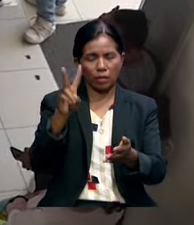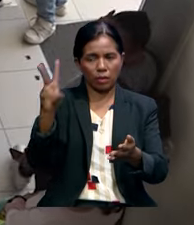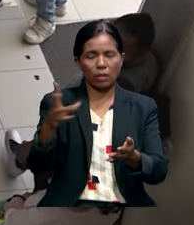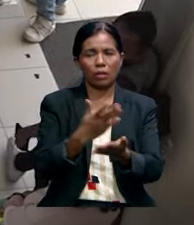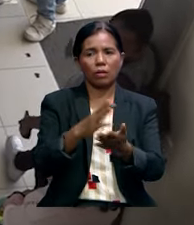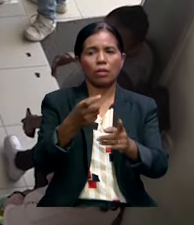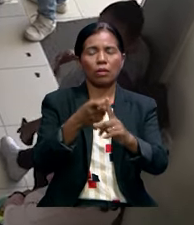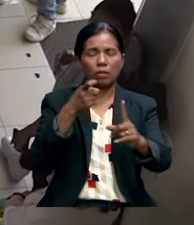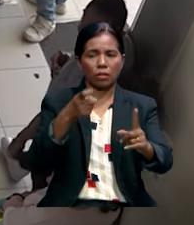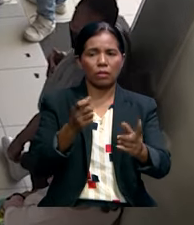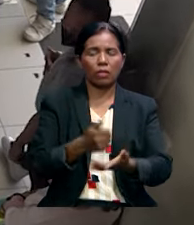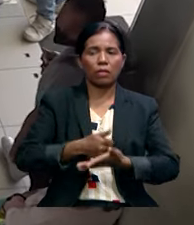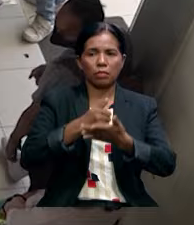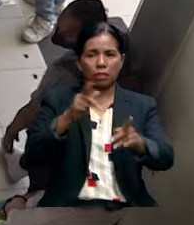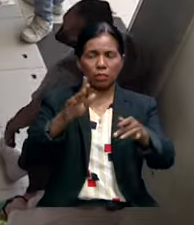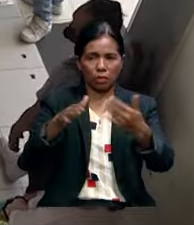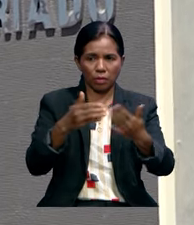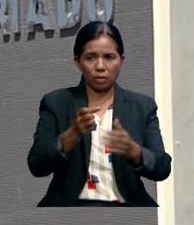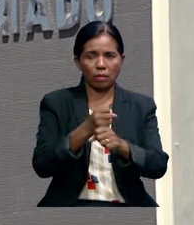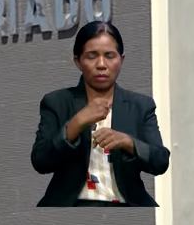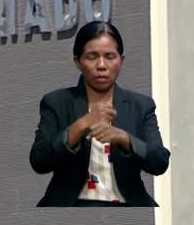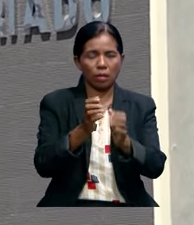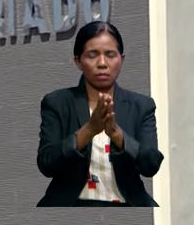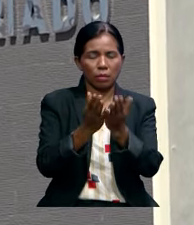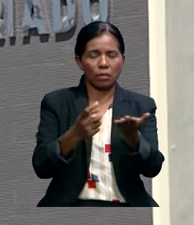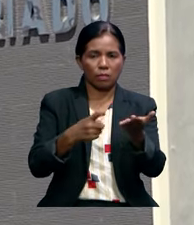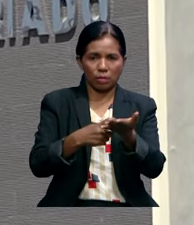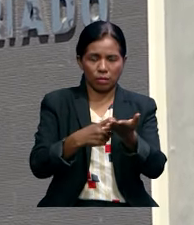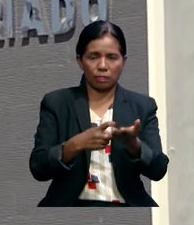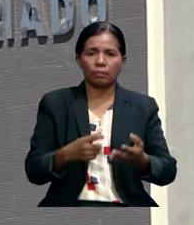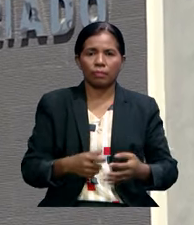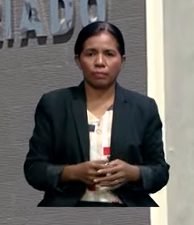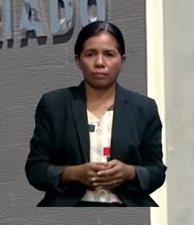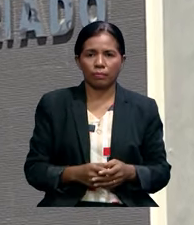sosa usi Finlandia ho di facilita komunidade atu trata pasaporte. José Mendes, Jacinto Fuca, GMN.